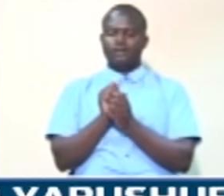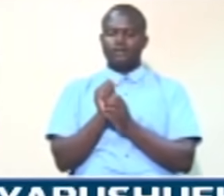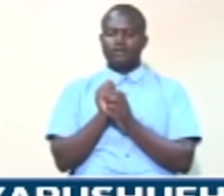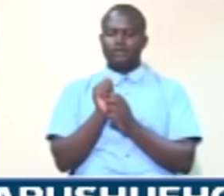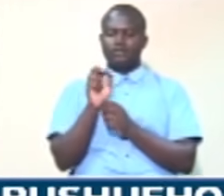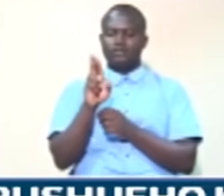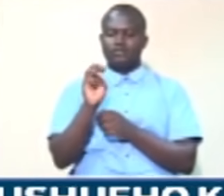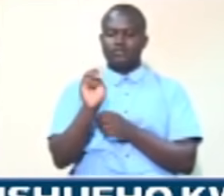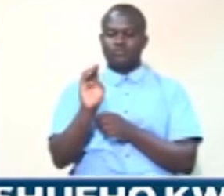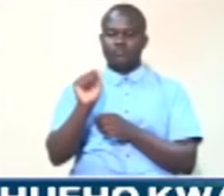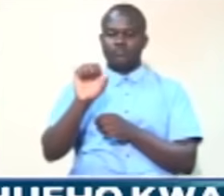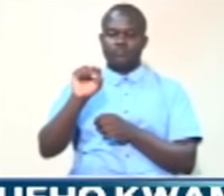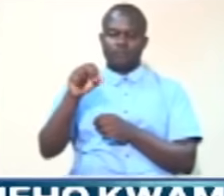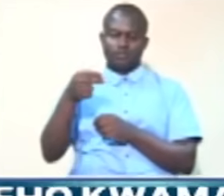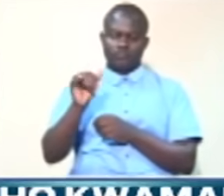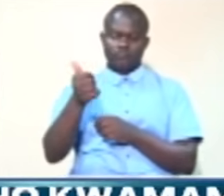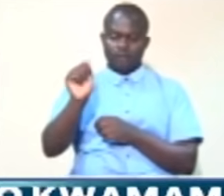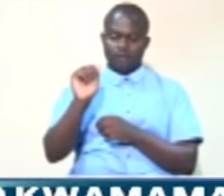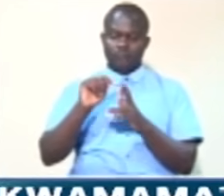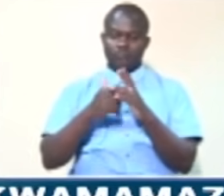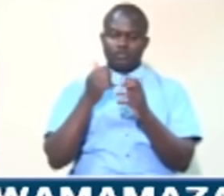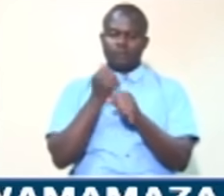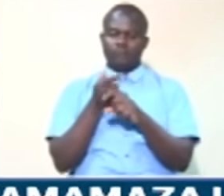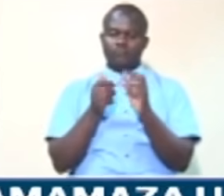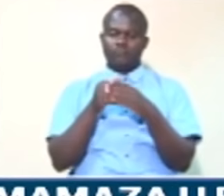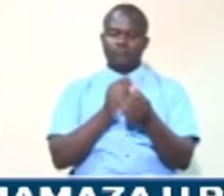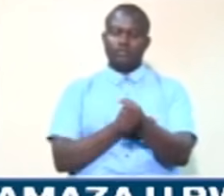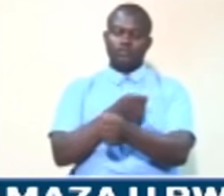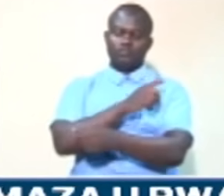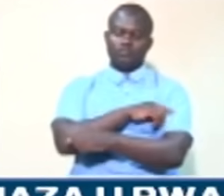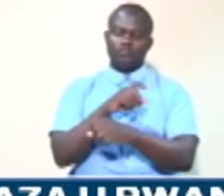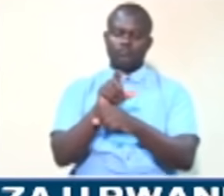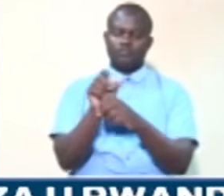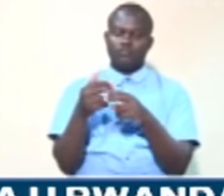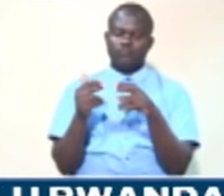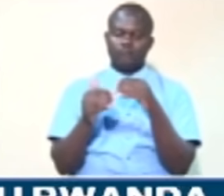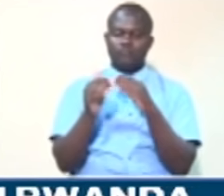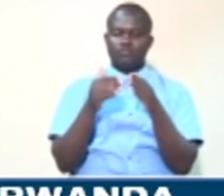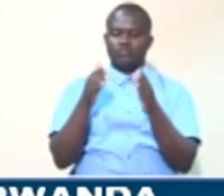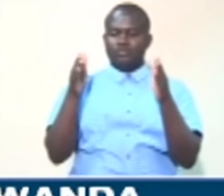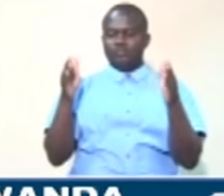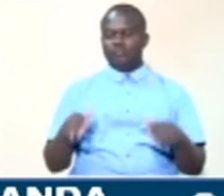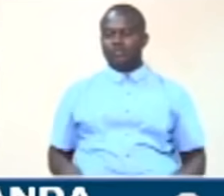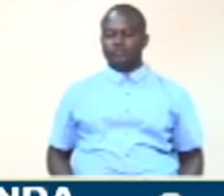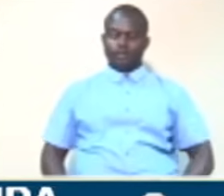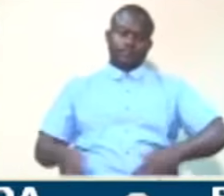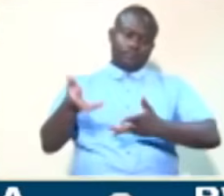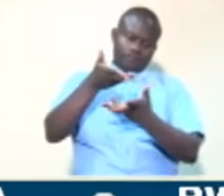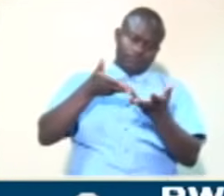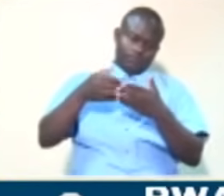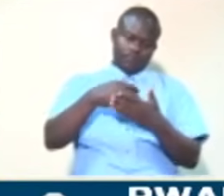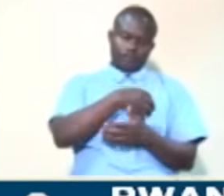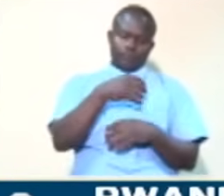Iya Rubumbashi ubu niyo yatangiye gukora, iya Goma nayo mu cyumweru gitaha irabifunguye. Abasesengura ibijyanye